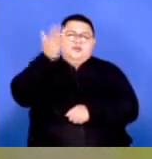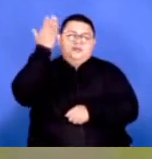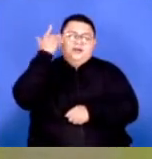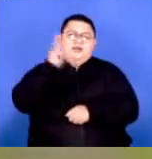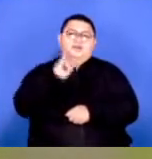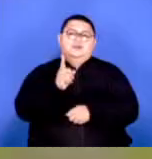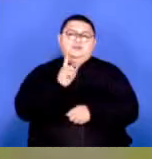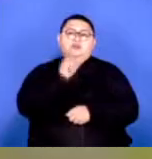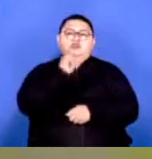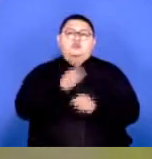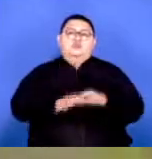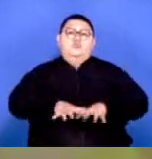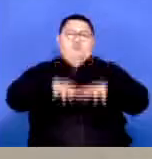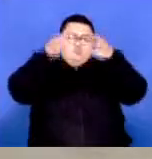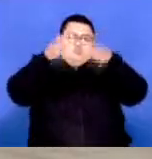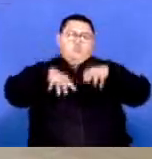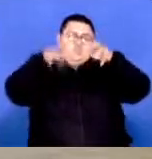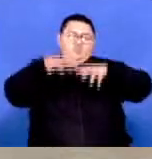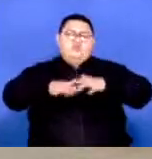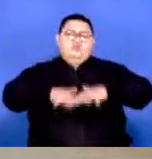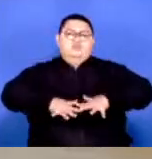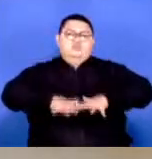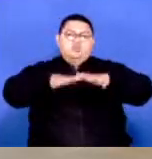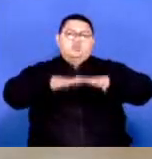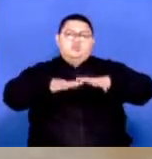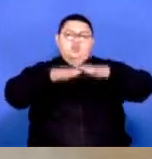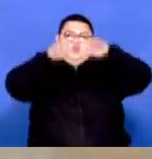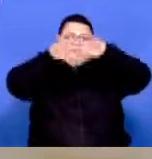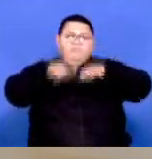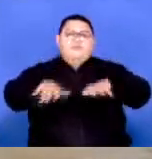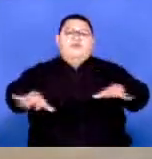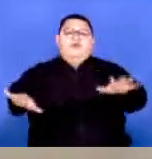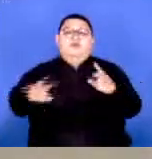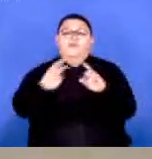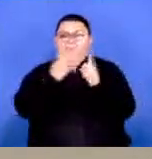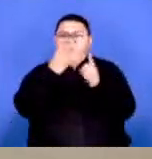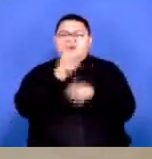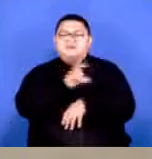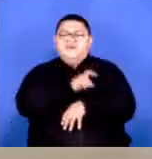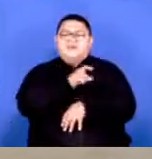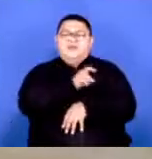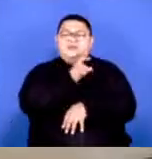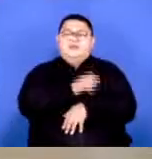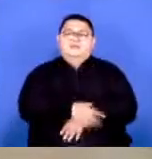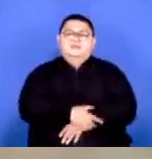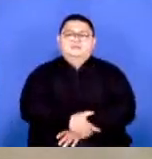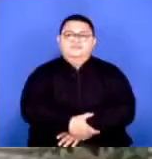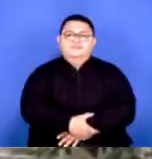Namun akibat curah hujan yang terus tinggi, kondisi banjir semakin meluas hingga merendam 14 kecamatan.